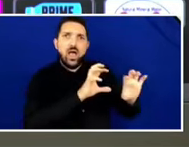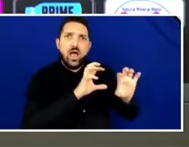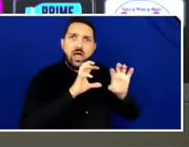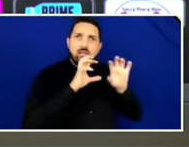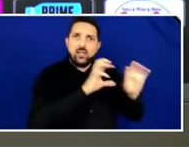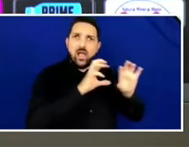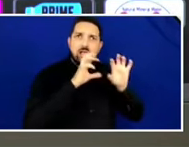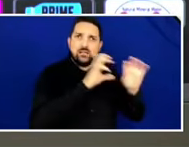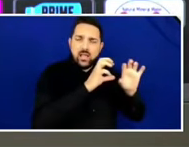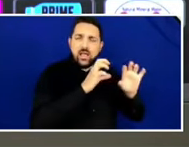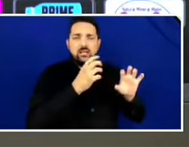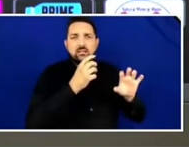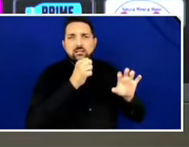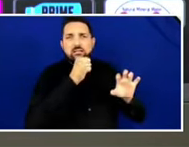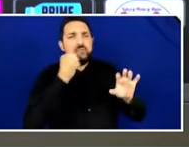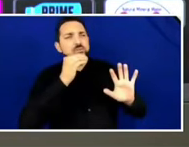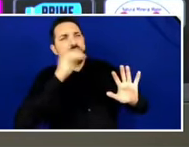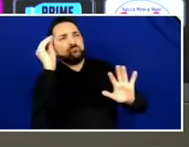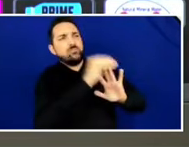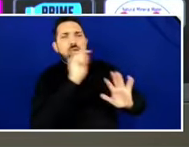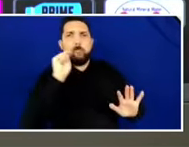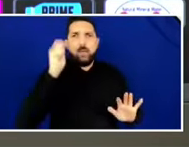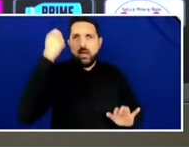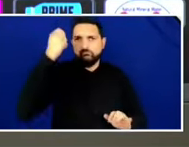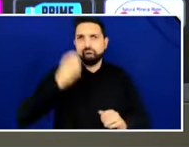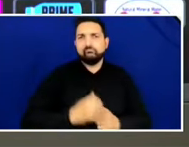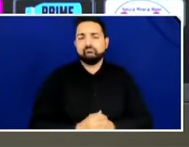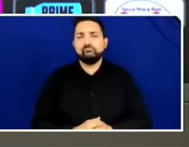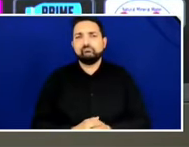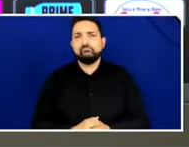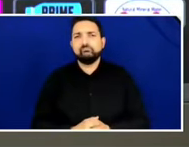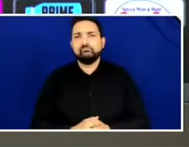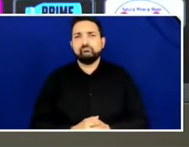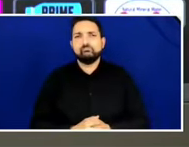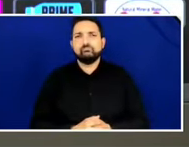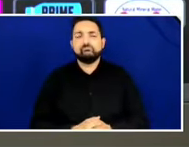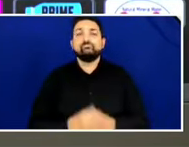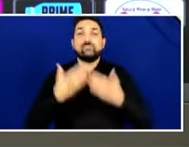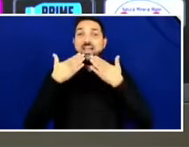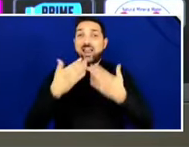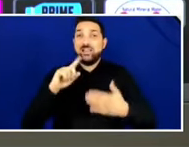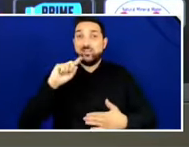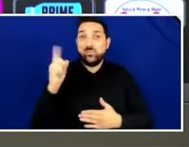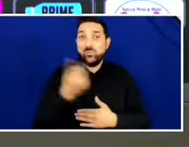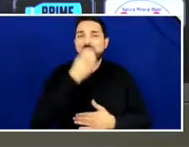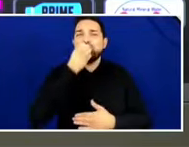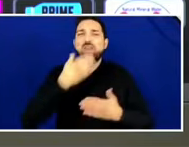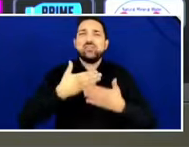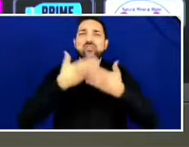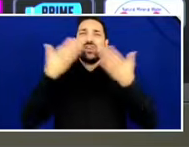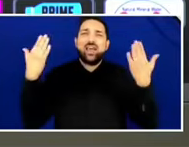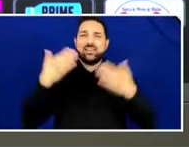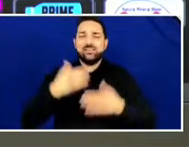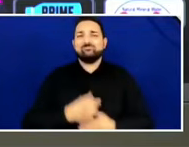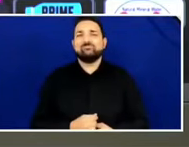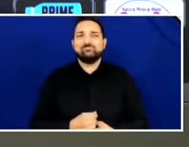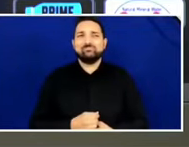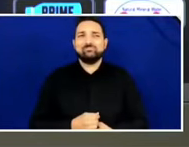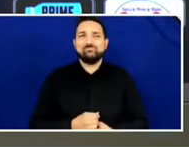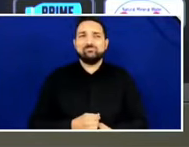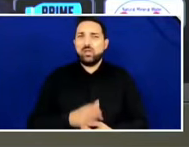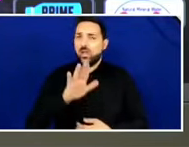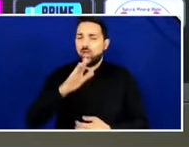serve per alla fine avere la vittoria Grazie a tutti Buona giornata grazie Non la prendere male